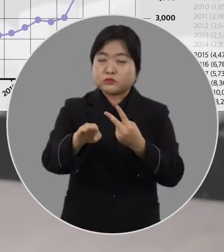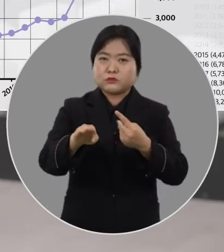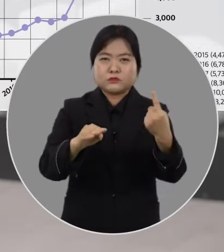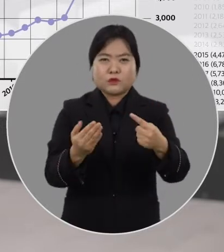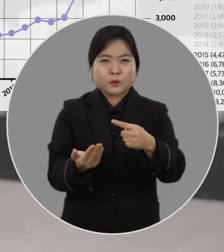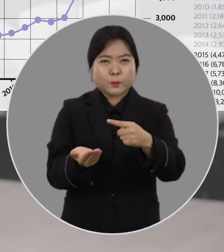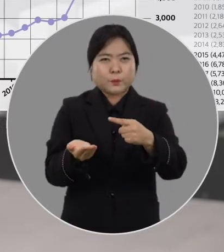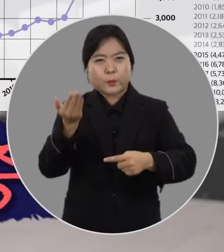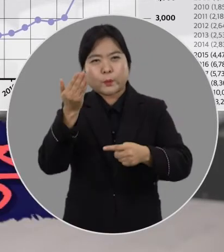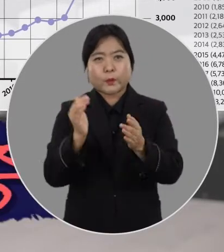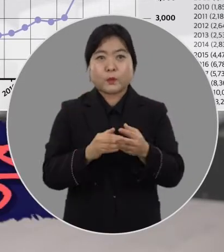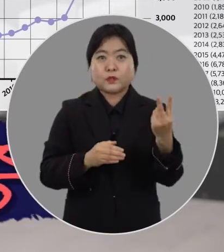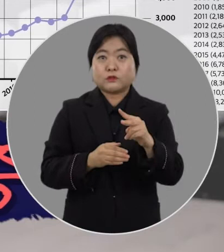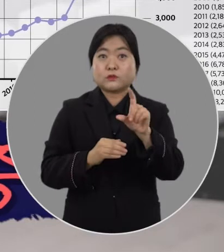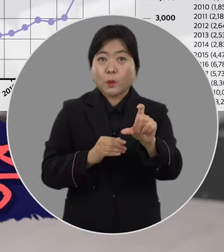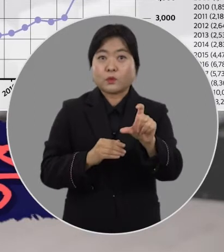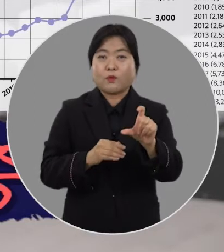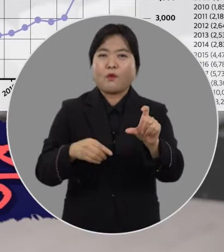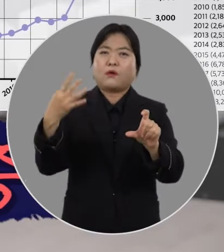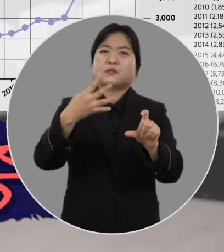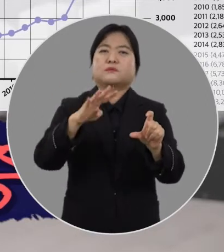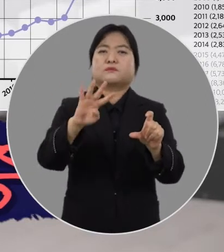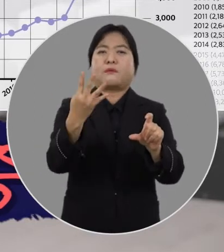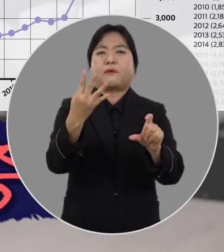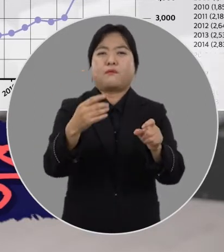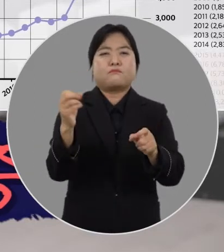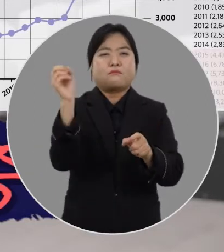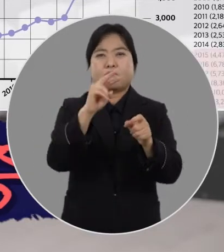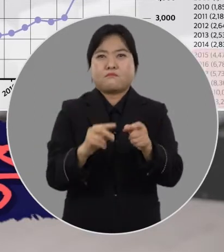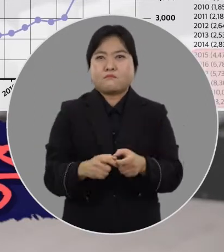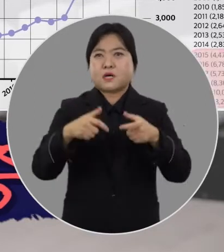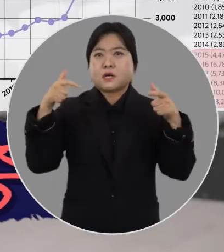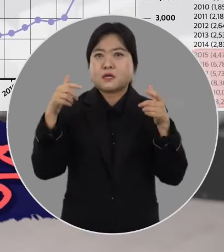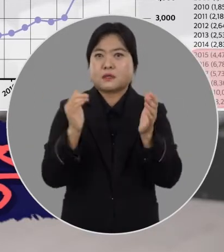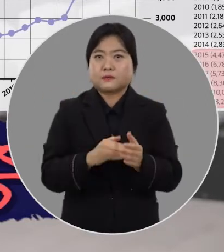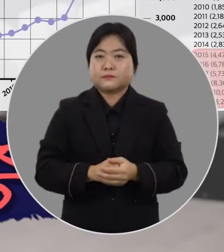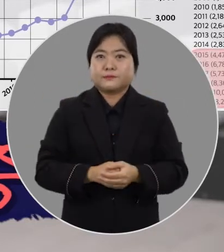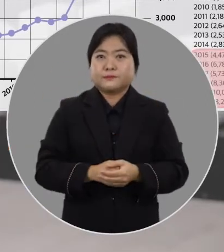1000개가 조금 넘었고 2015년에는 4400여 개로 급격히 증가했습니다.